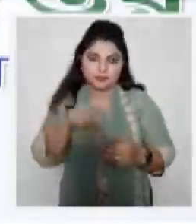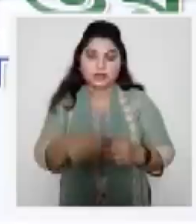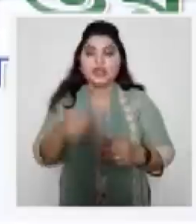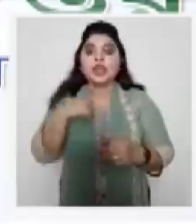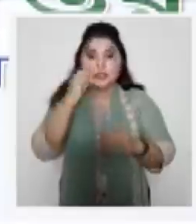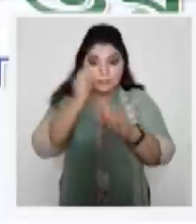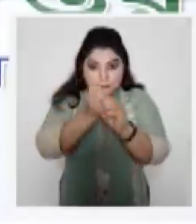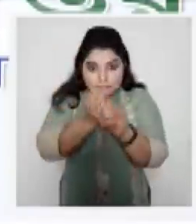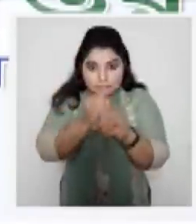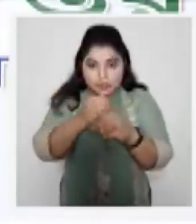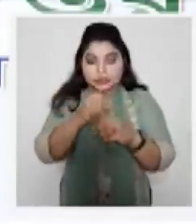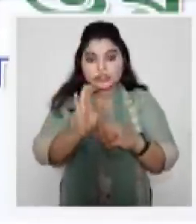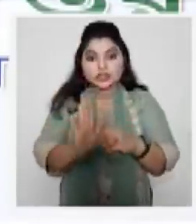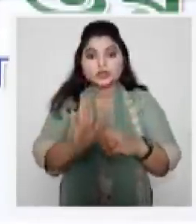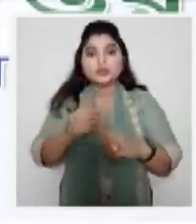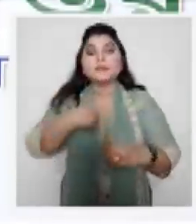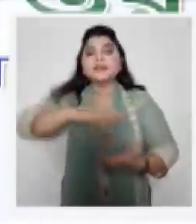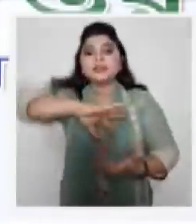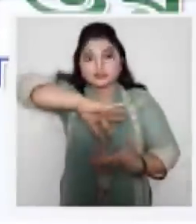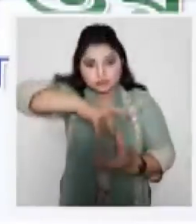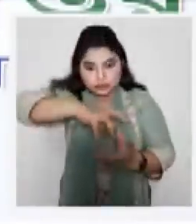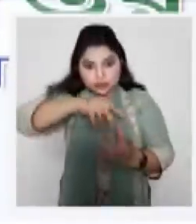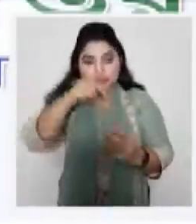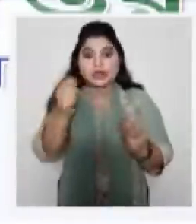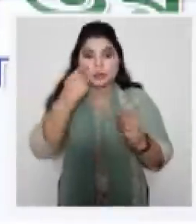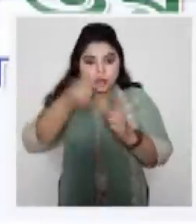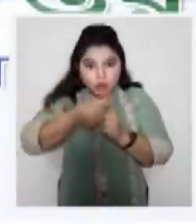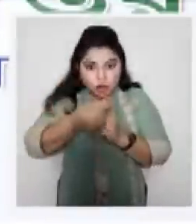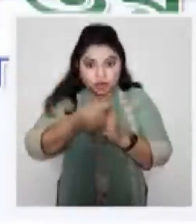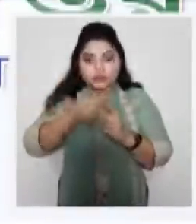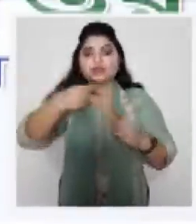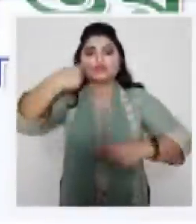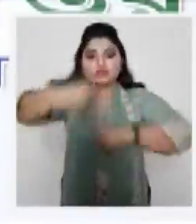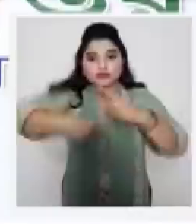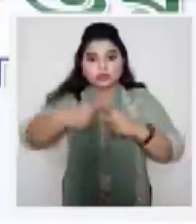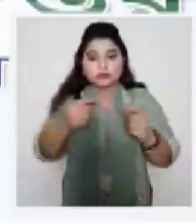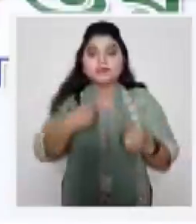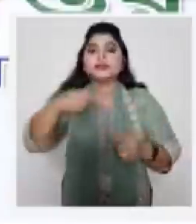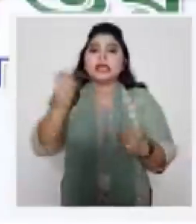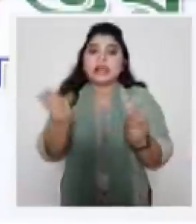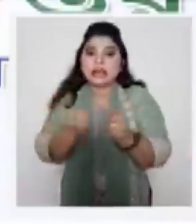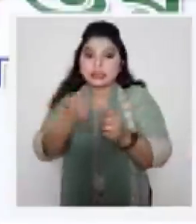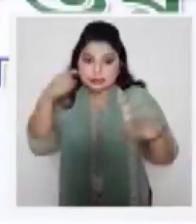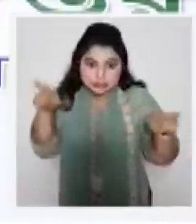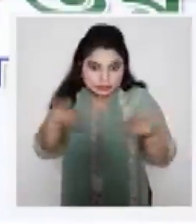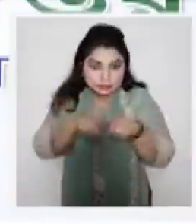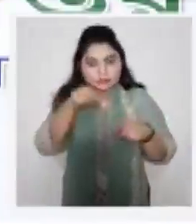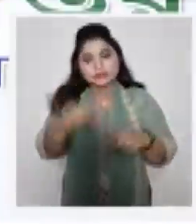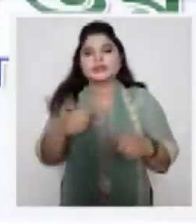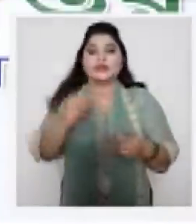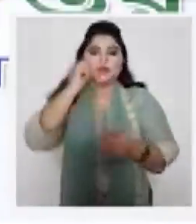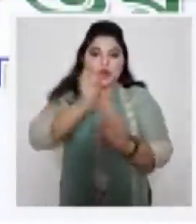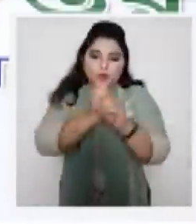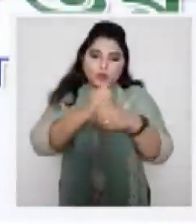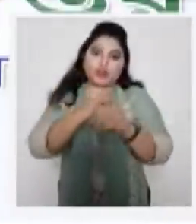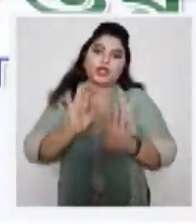যারা রেফারেল ল্যাবরেটরি এবং পরীক্ষাগার আছে সেখানে দেখা হবে যে আমাদের মেশিন এবং কিটের সাথে এগুলো সামঞ্জস্যপূর্ণ